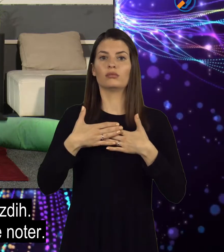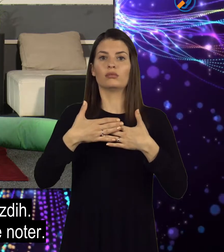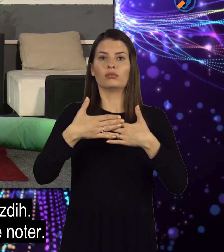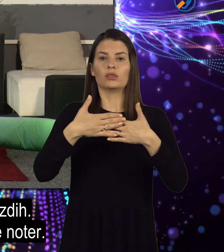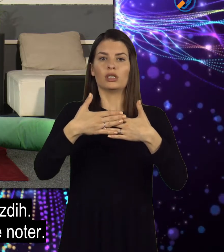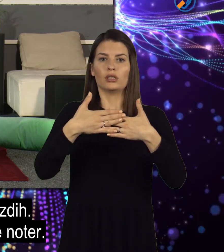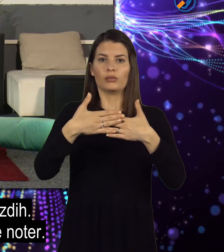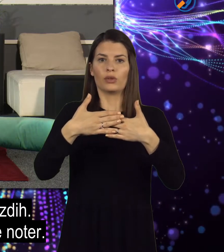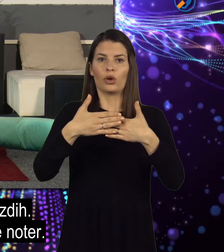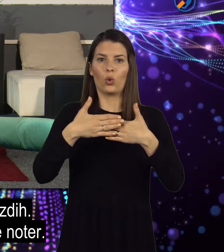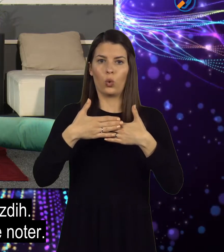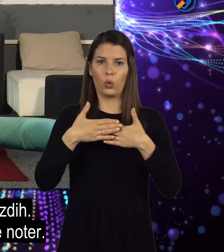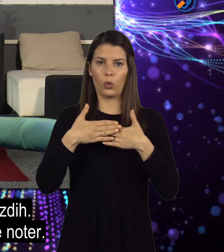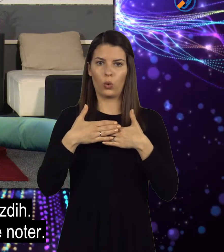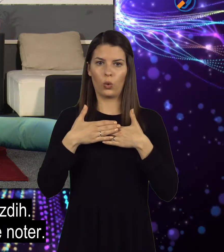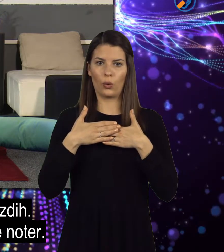in vdih.